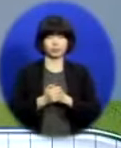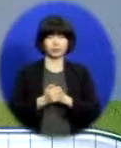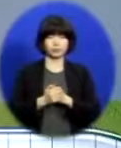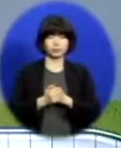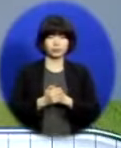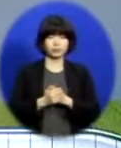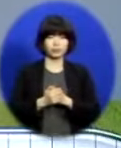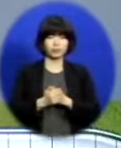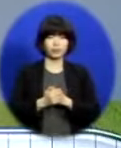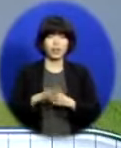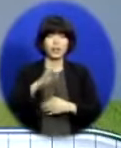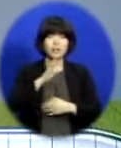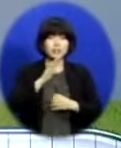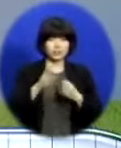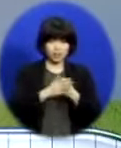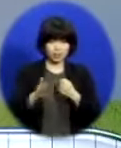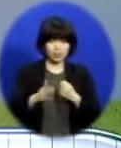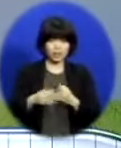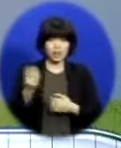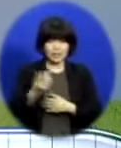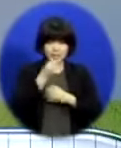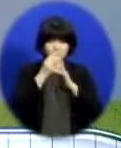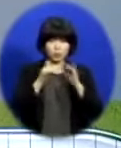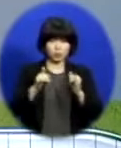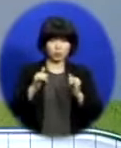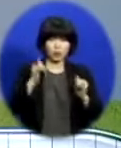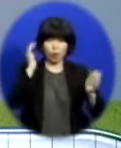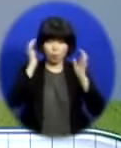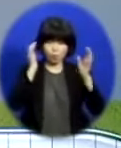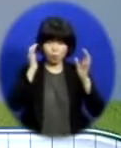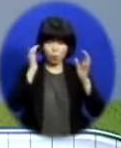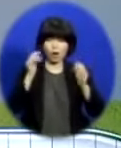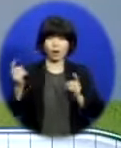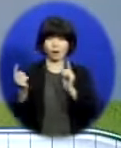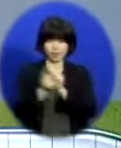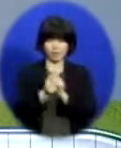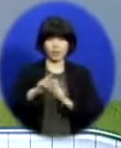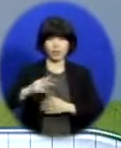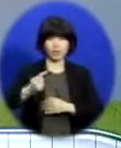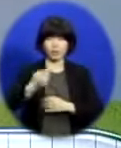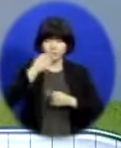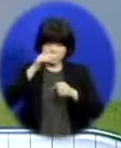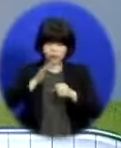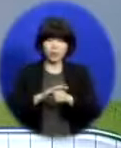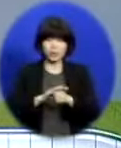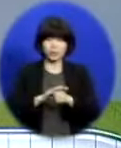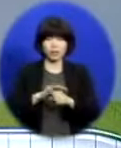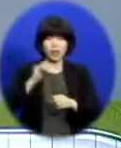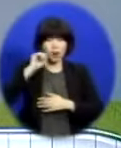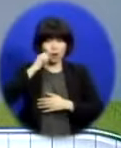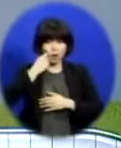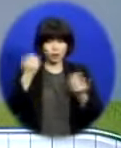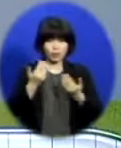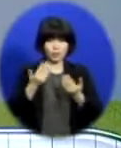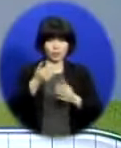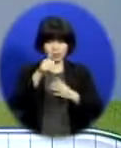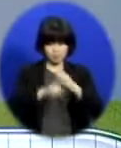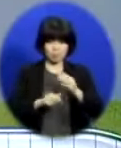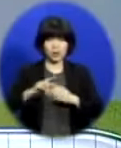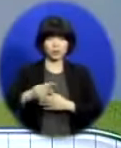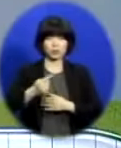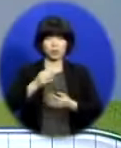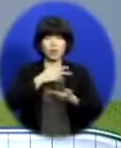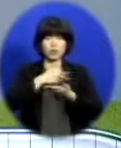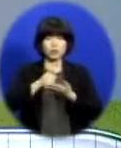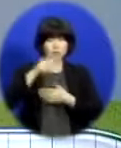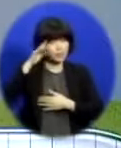있겠어요 그러므로 성도들은 환난을 당해도 기가 막히게 어려운 처지에 빠져도 주님을